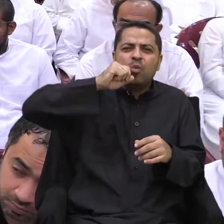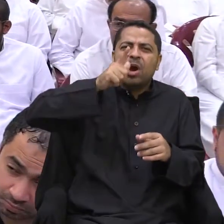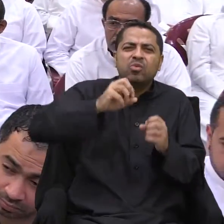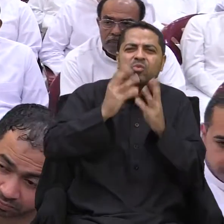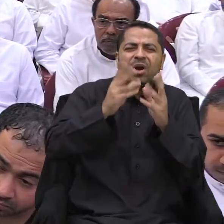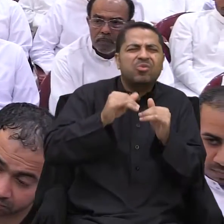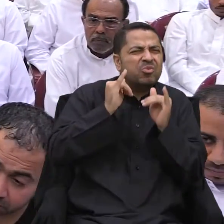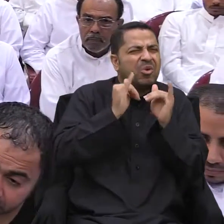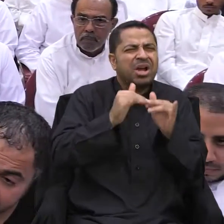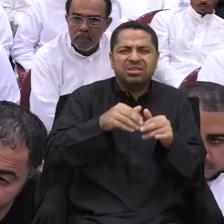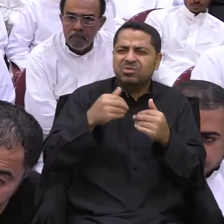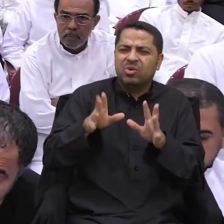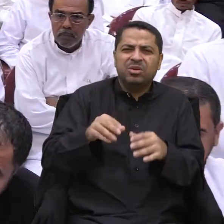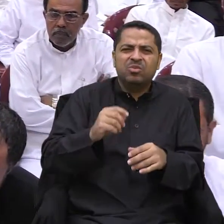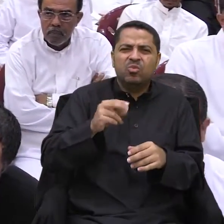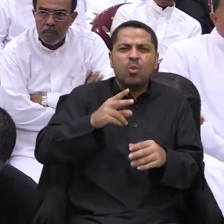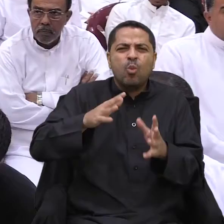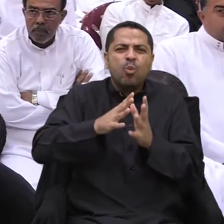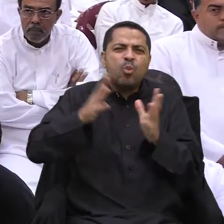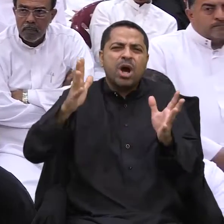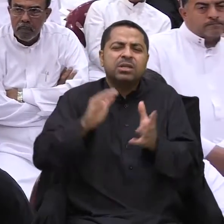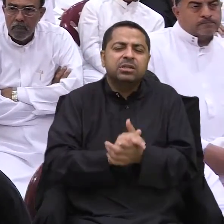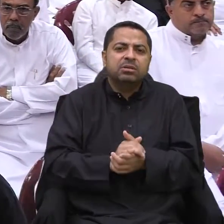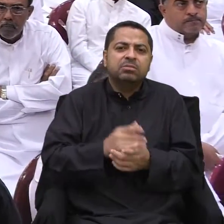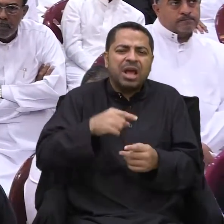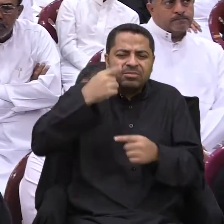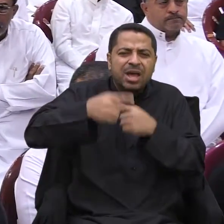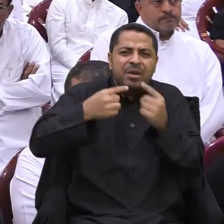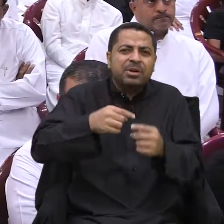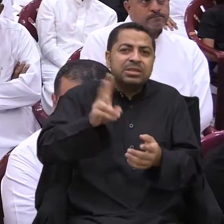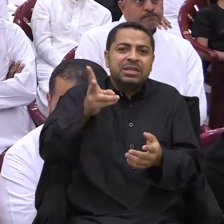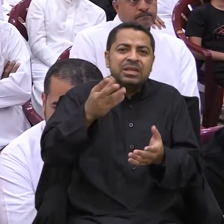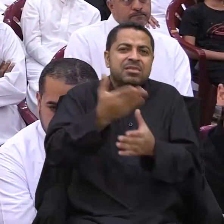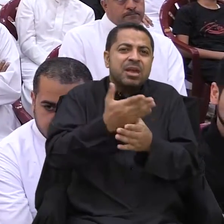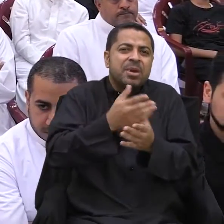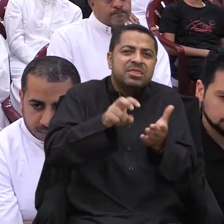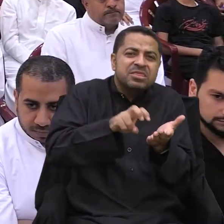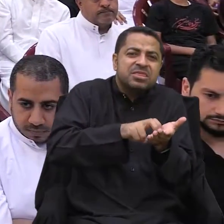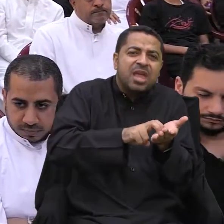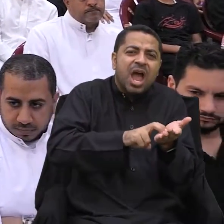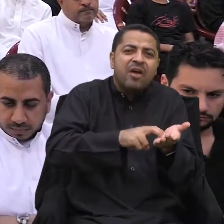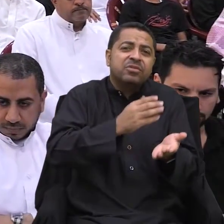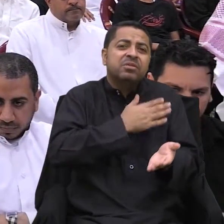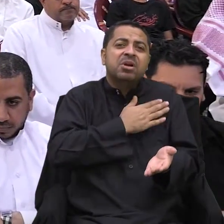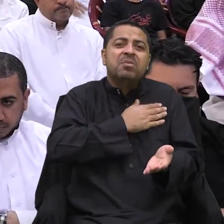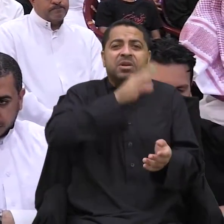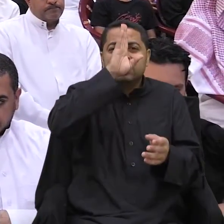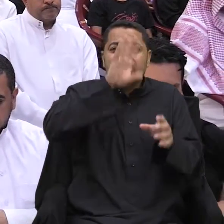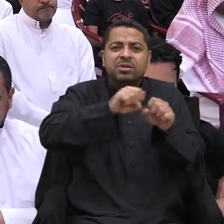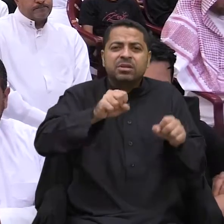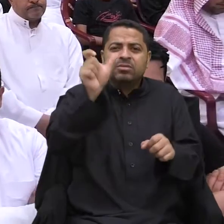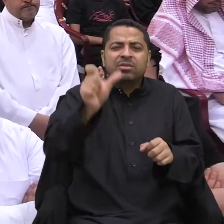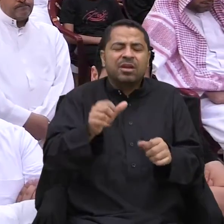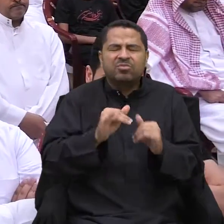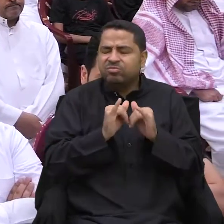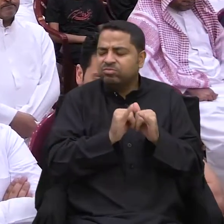لماذا لماذا؟ هذه التي تنتهي إلى التضعيف ينبغي للإنسان أن